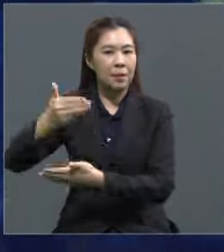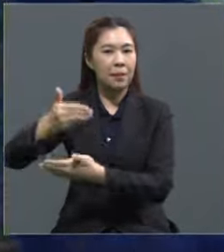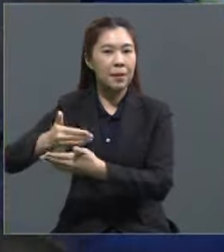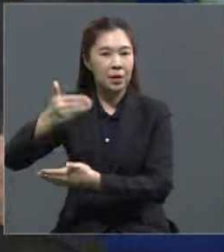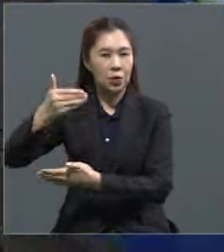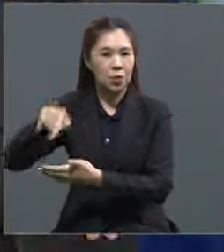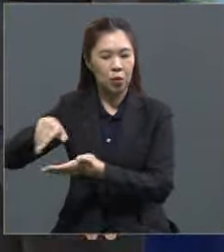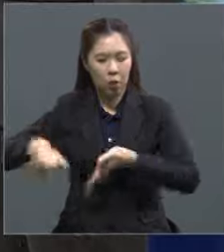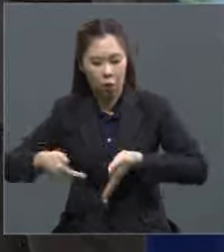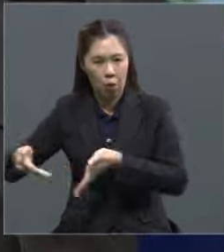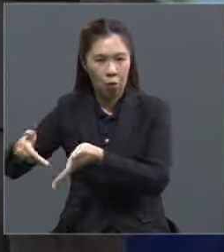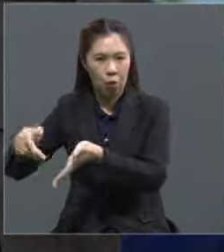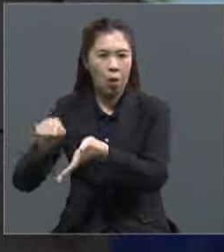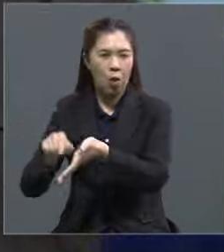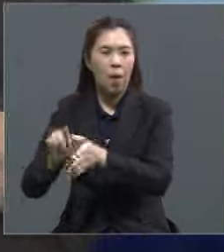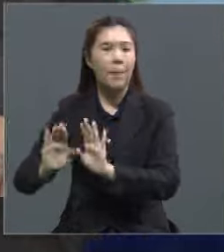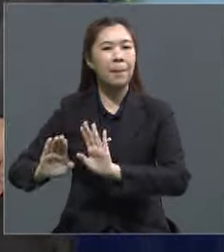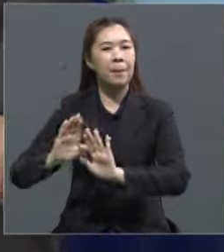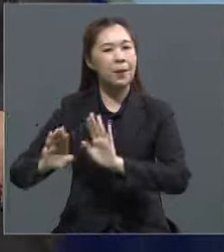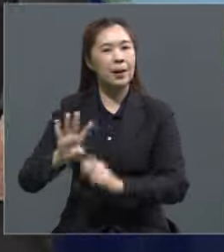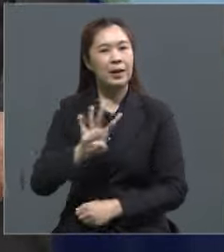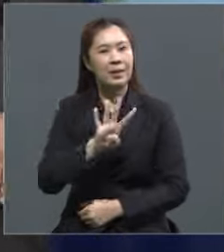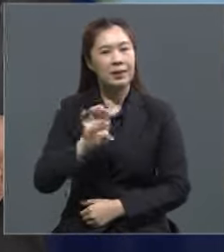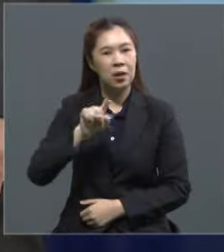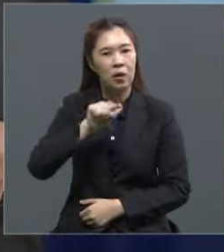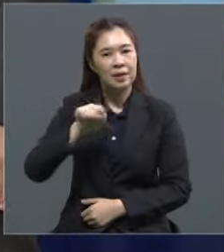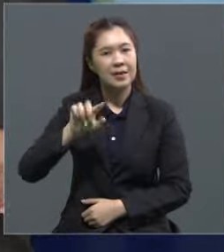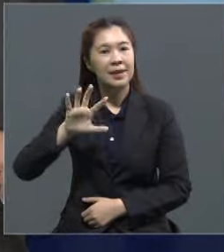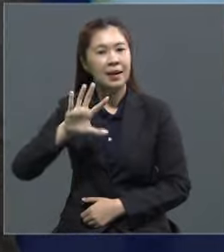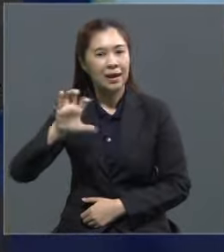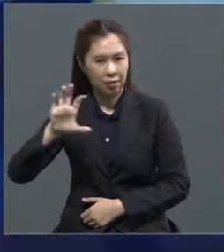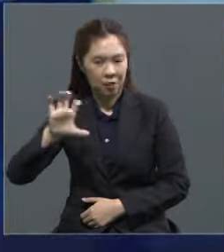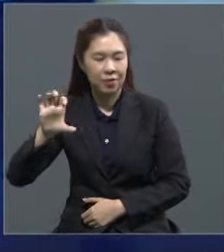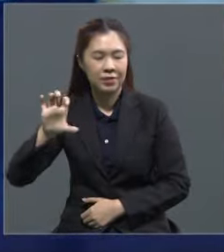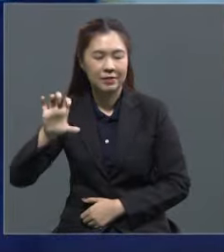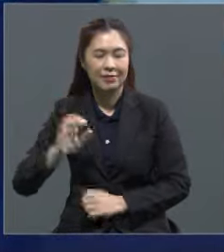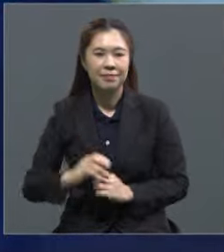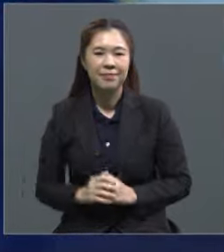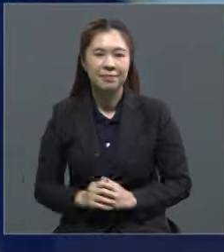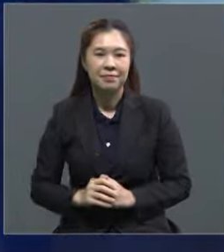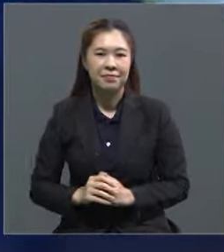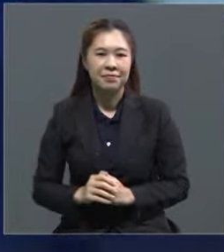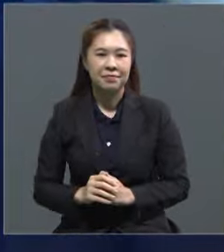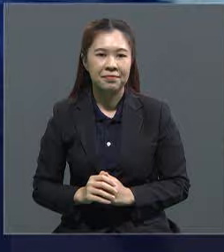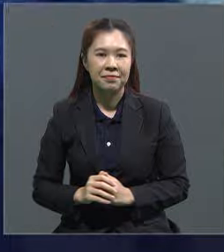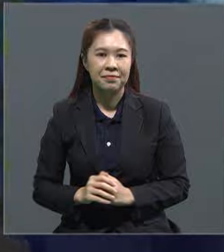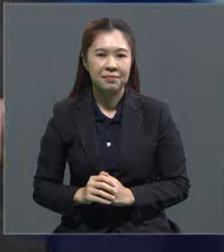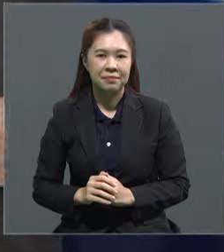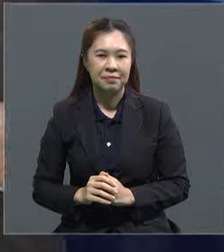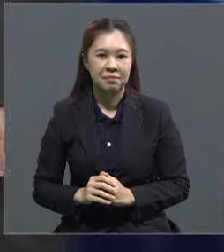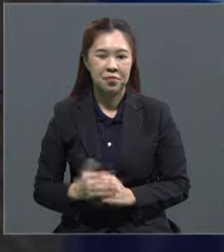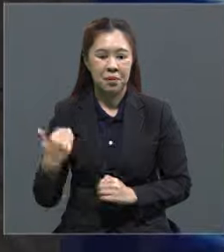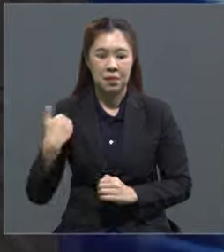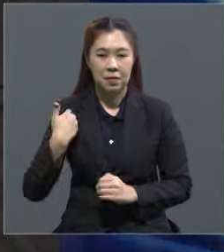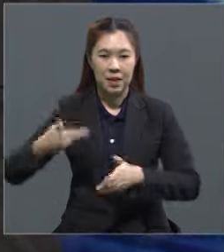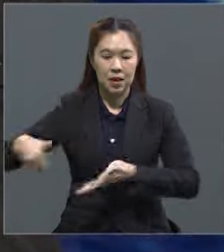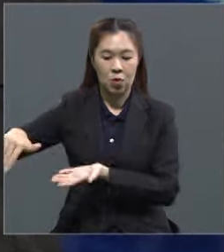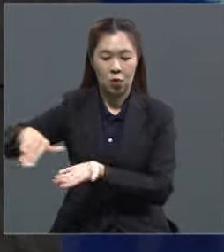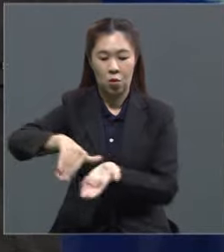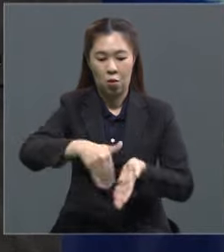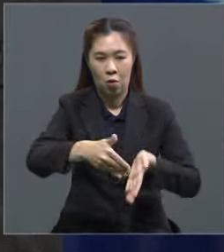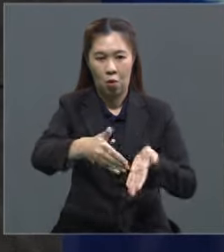6บาทเนี่ยอยู่ประมาณ 400-500ลูกบาทเมตรต่อวินาทีอ่าโดยที่จะเป็นทางในส่วนของคลองยมน่านที่ไปลง